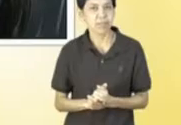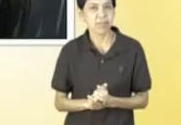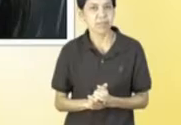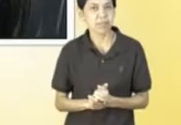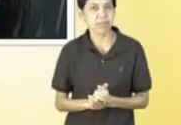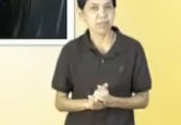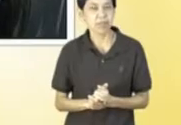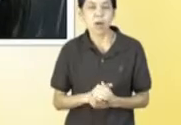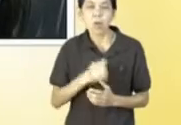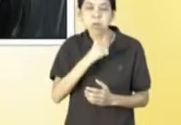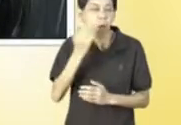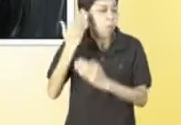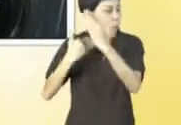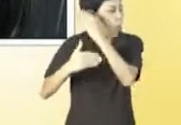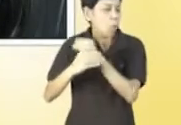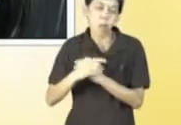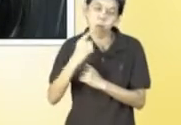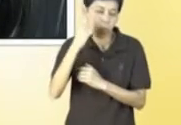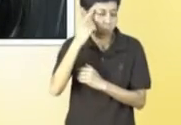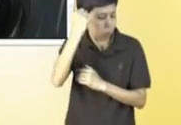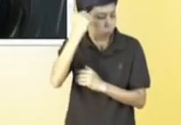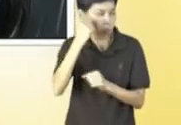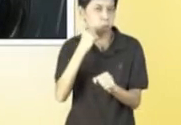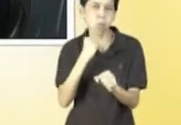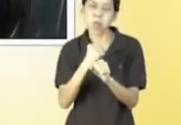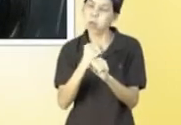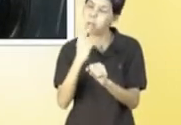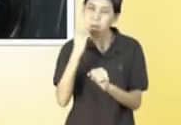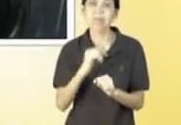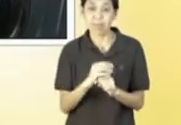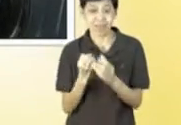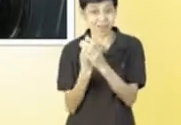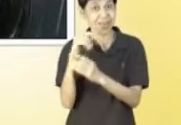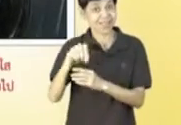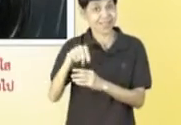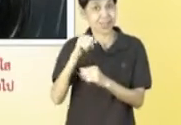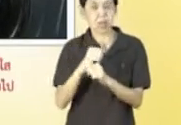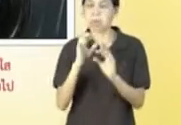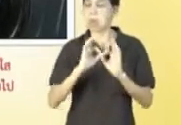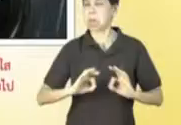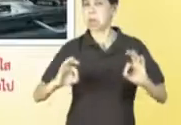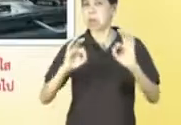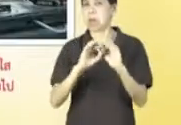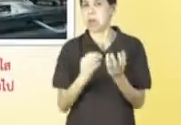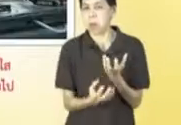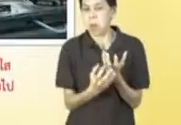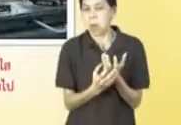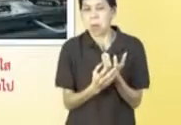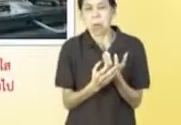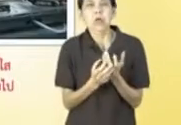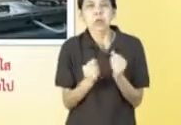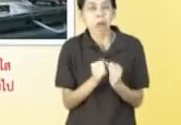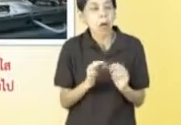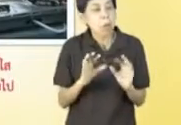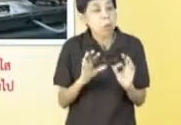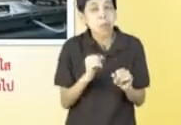พูดถึงปู่ย่าตายายเรานี่ก็สรรหานะคะ ครับผม มีภูมิปัญญา ขี้เหล็กนี่ข้อสำคัญนิดนึงอยากแกงให้ใสนะฮะเ